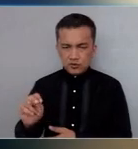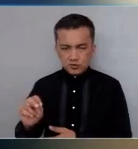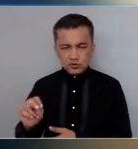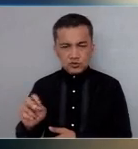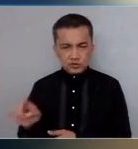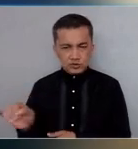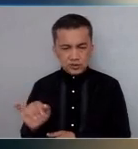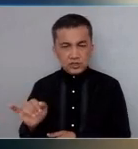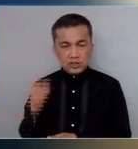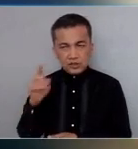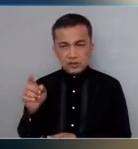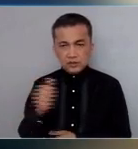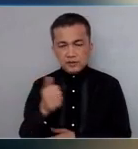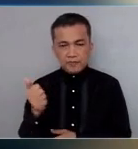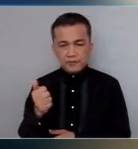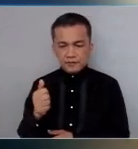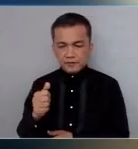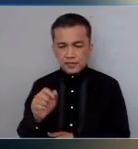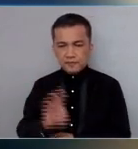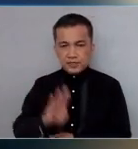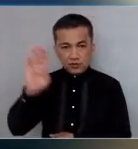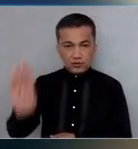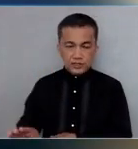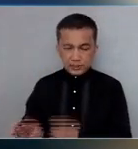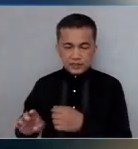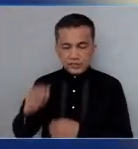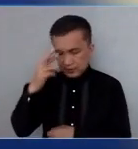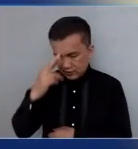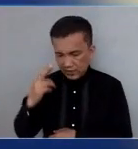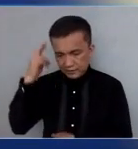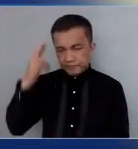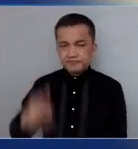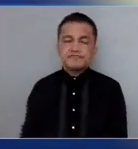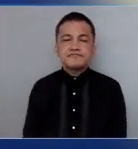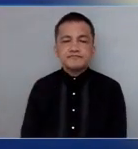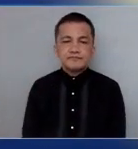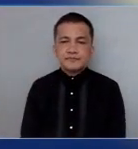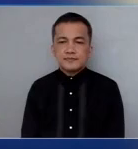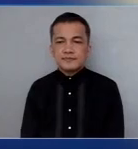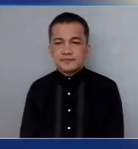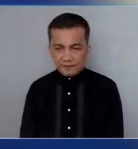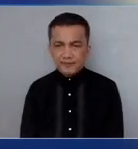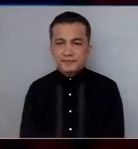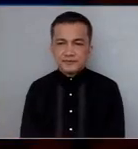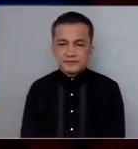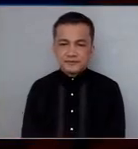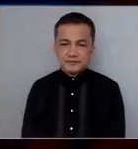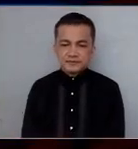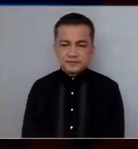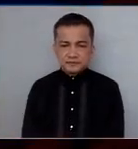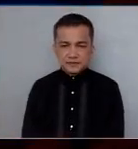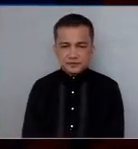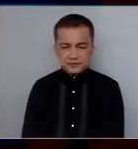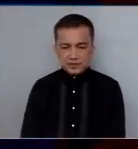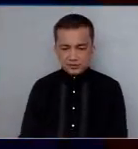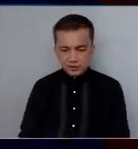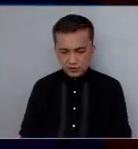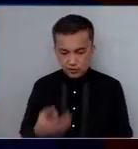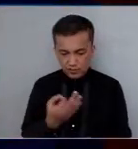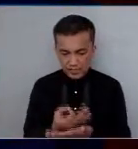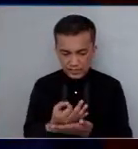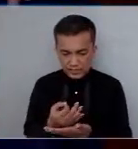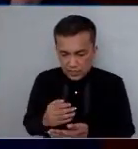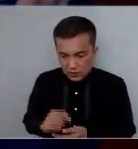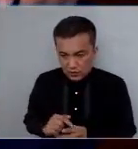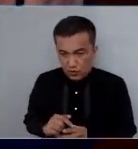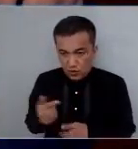way back sa Binangonan, Rizal. Mm-hmm. Kaya as I keep the ball rolling, pinaikot ko na lang